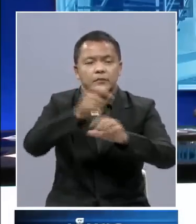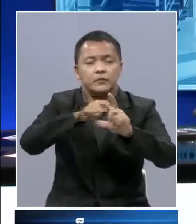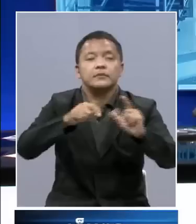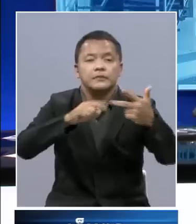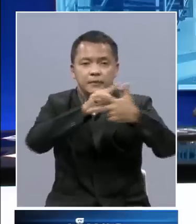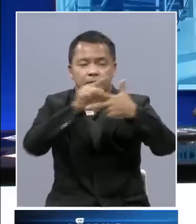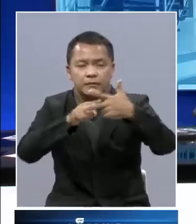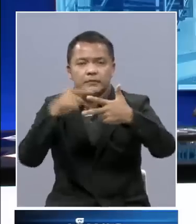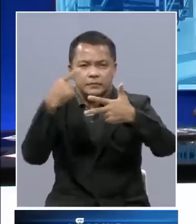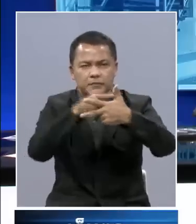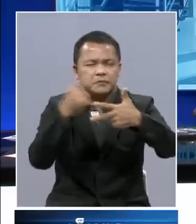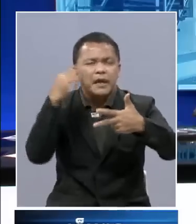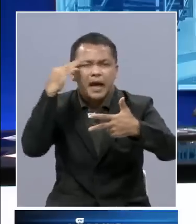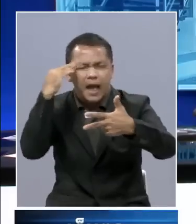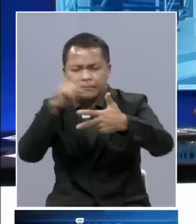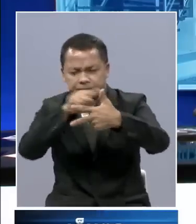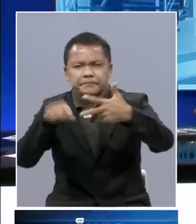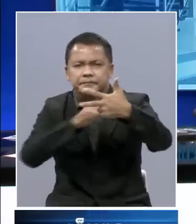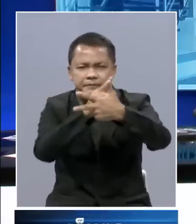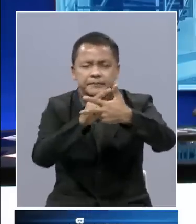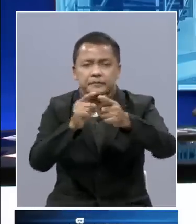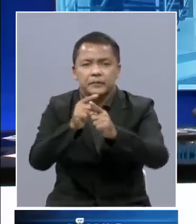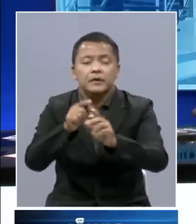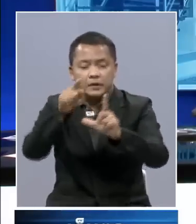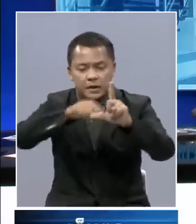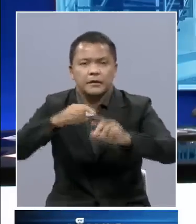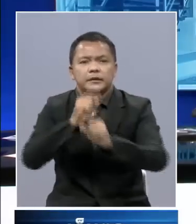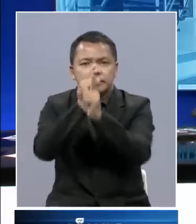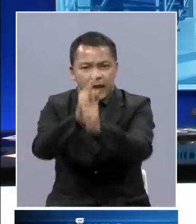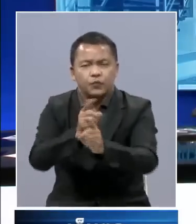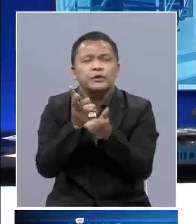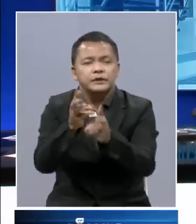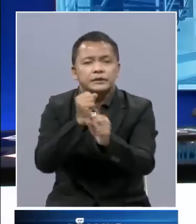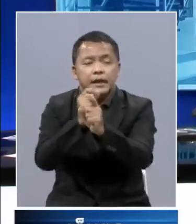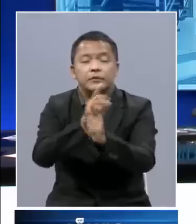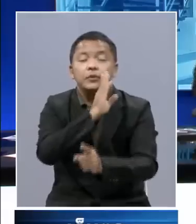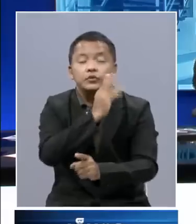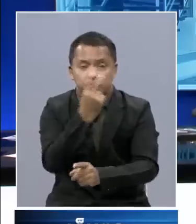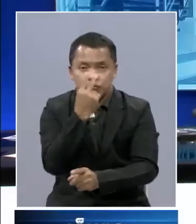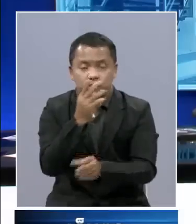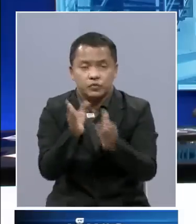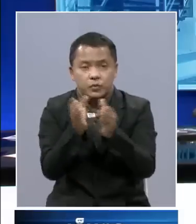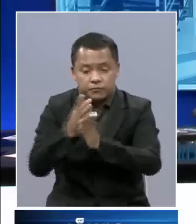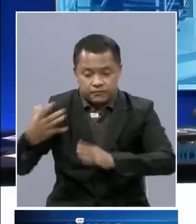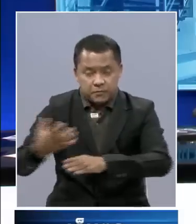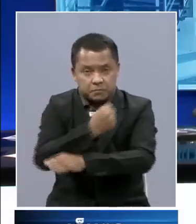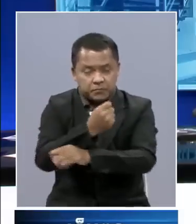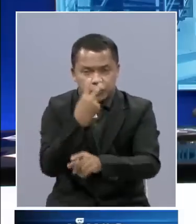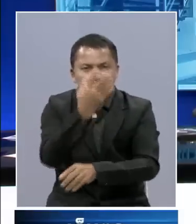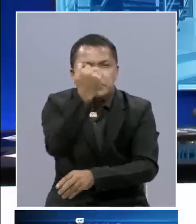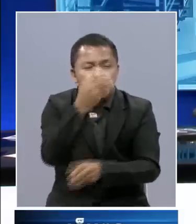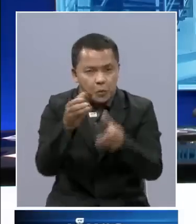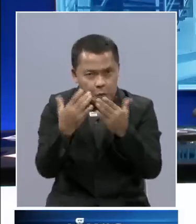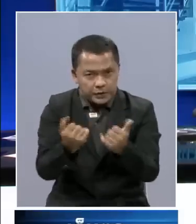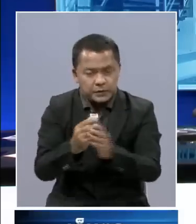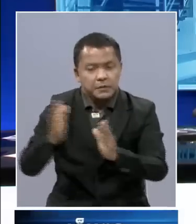ข้อเนี่ยใครก็ทราบว่ามันควรจะเป็นแบบนั้นนะและก้าวไกลก็ยึดถือหลักการมาโดยตลอดแต่ถ้าเราไปมองในเกมการเมืองว่าทำไมรอบ